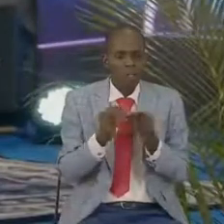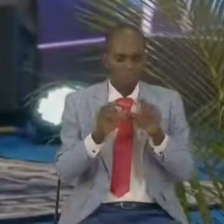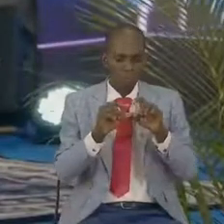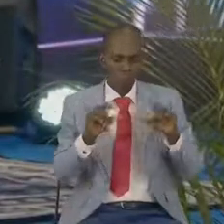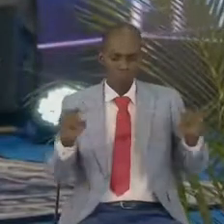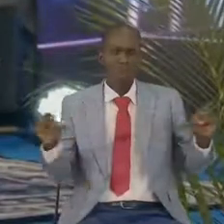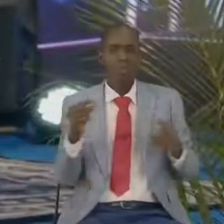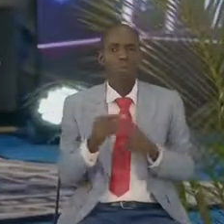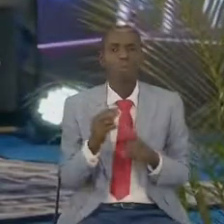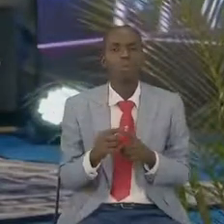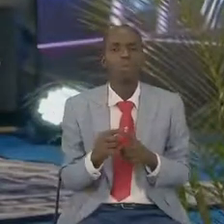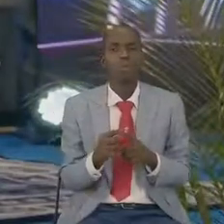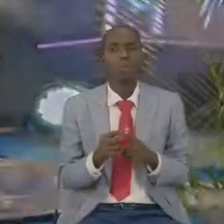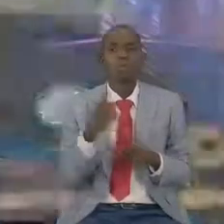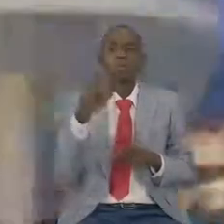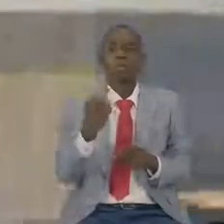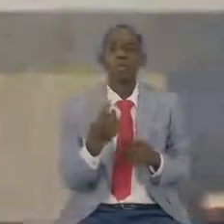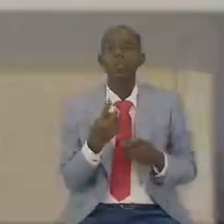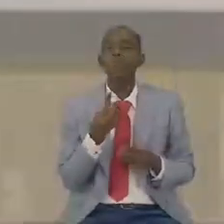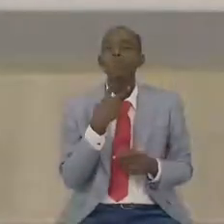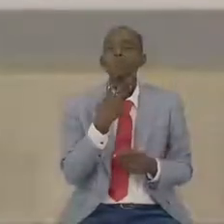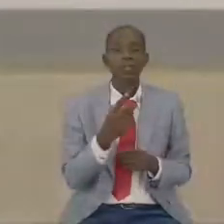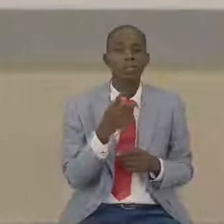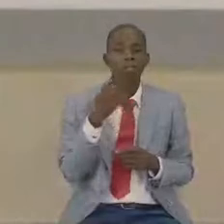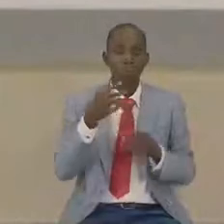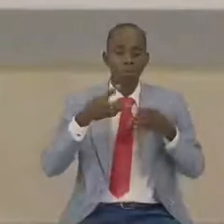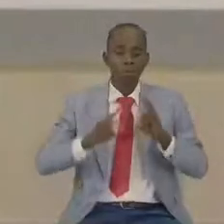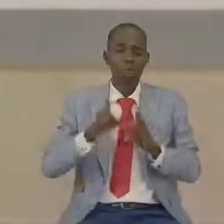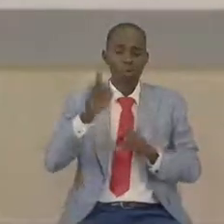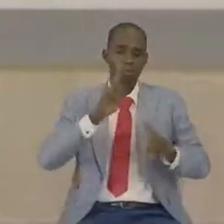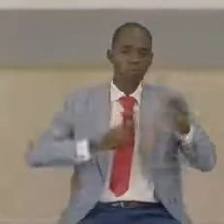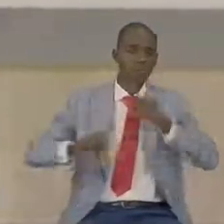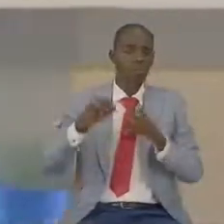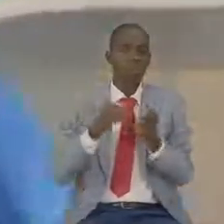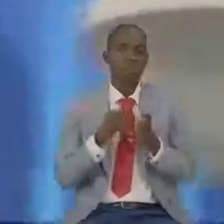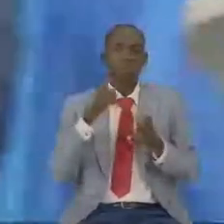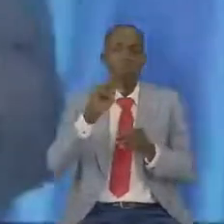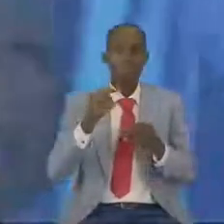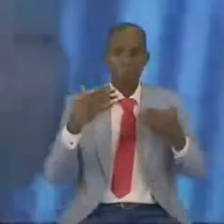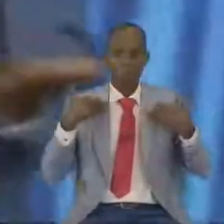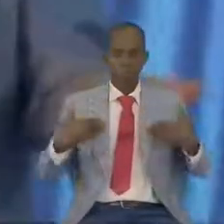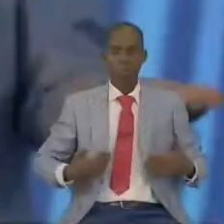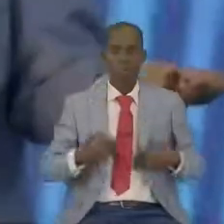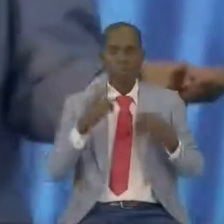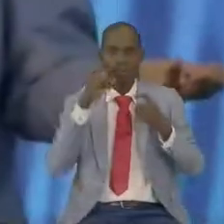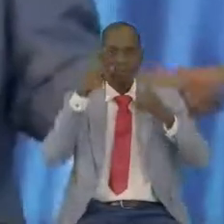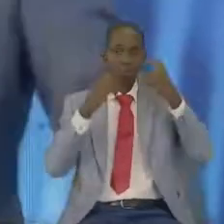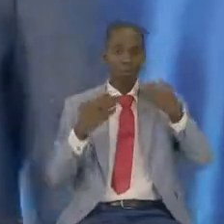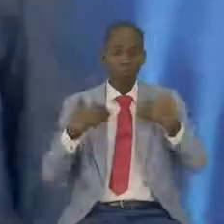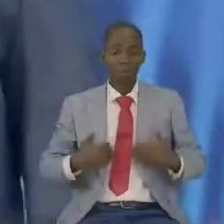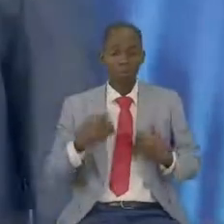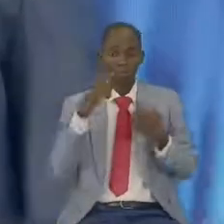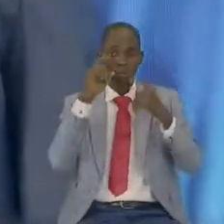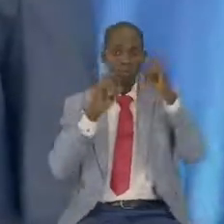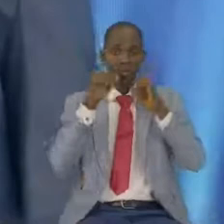grand, mais le ton, l'attitude, le regard. Comme ils sont venus à Moïse, vous pouvez voir